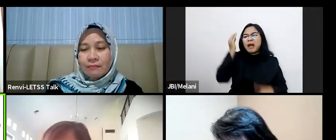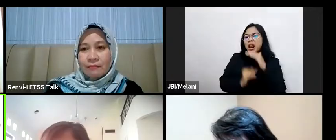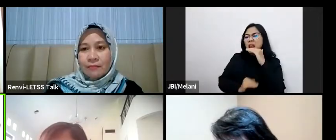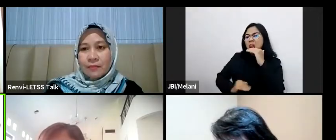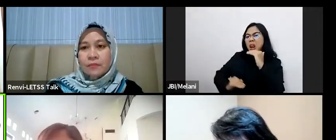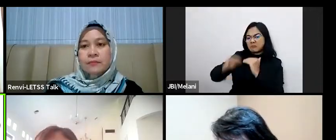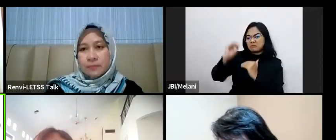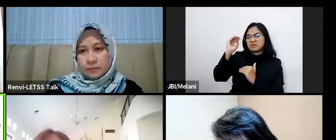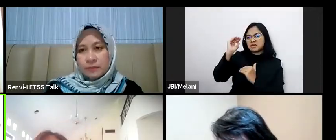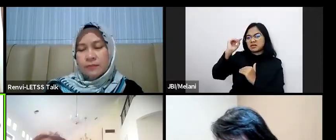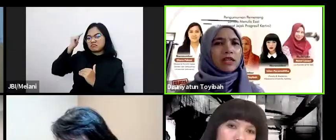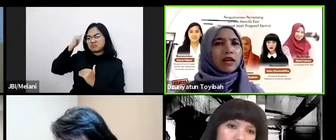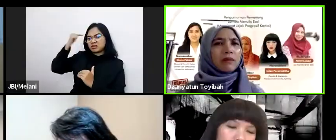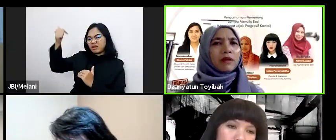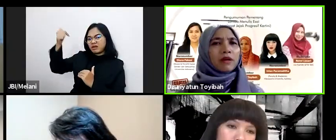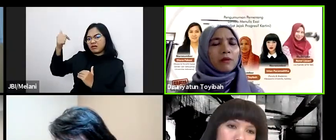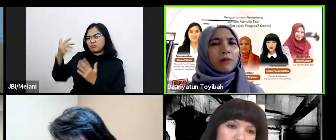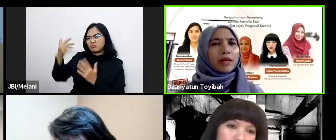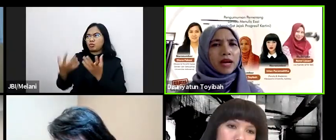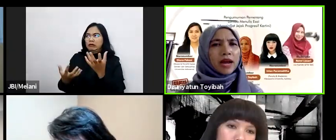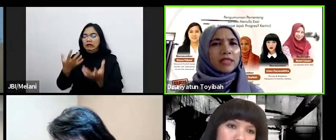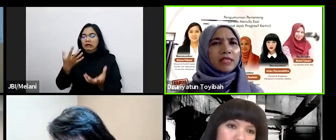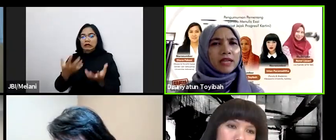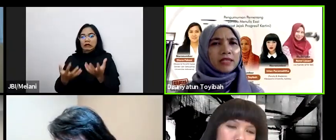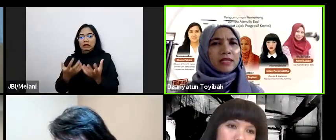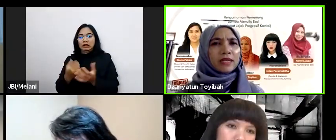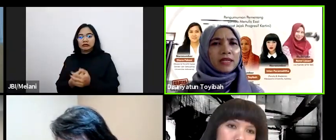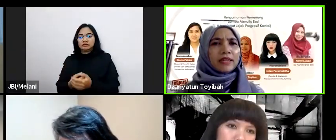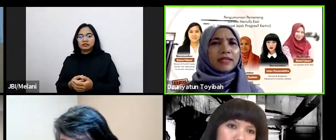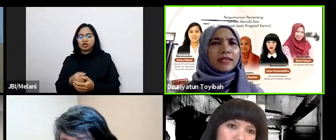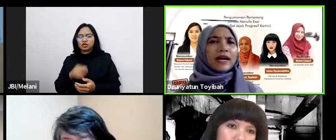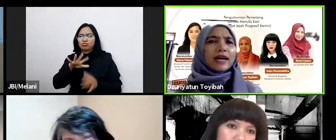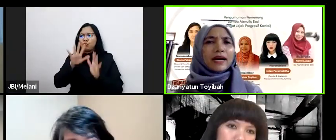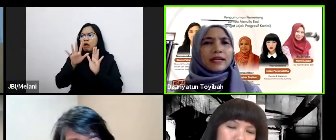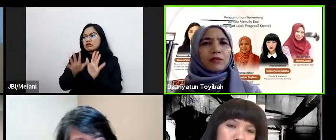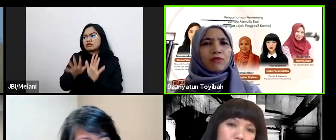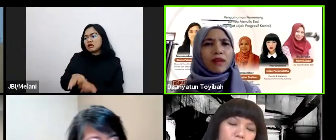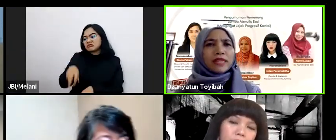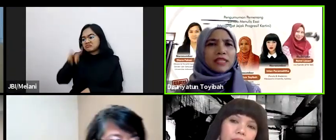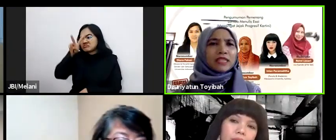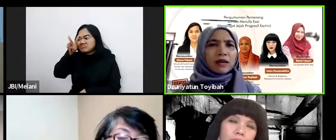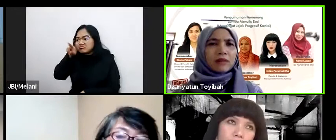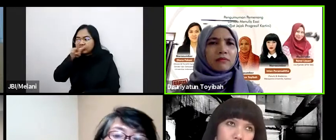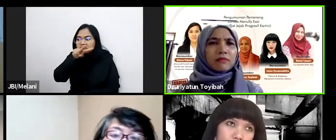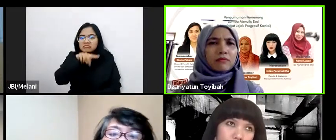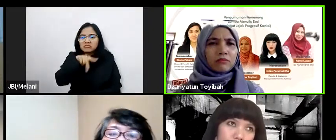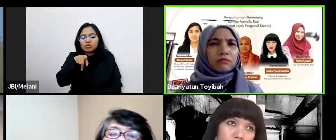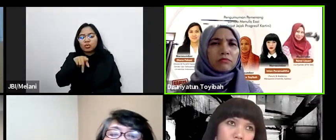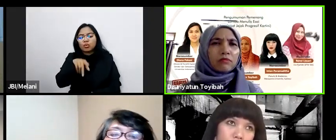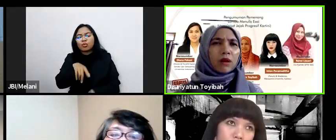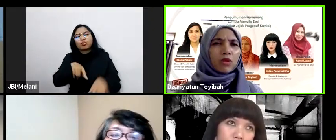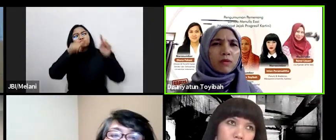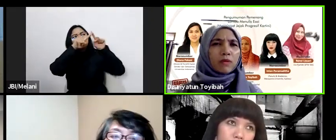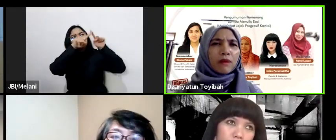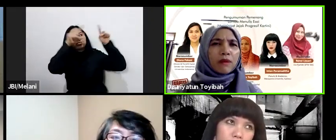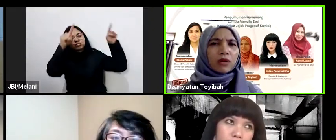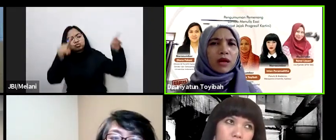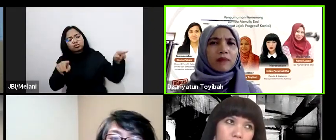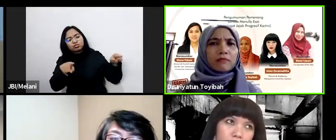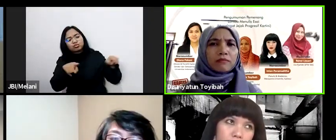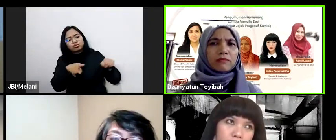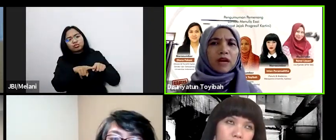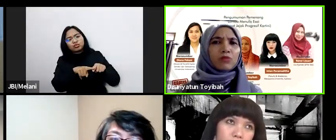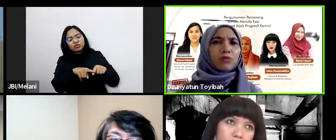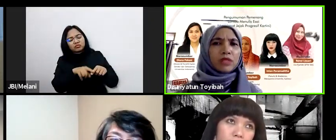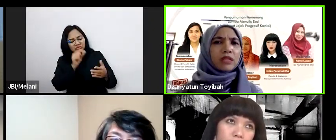saintis dibanding laki-laki mungkin gitu, sehingga dalam banyak kajian ya itu flyer isinya mau 5 mau